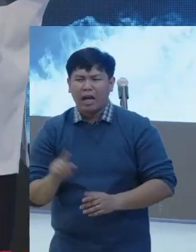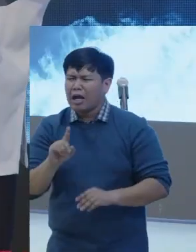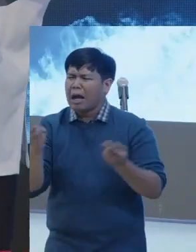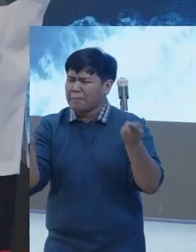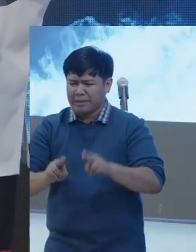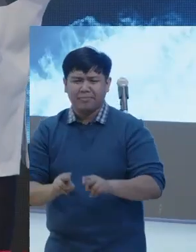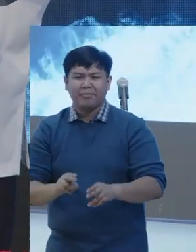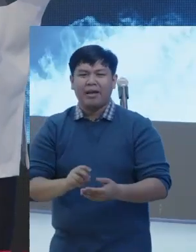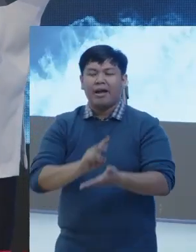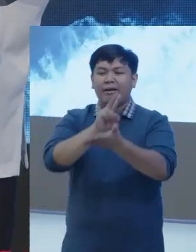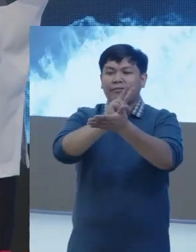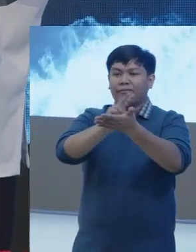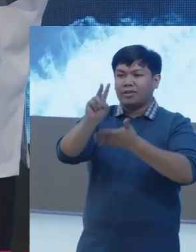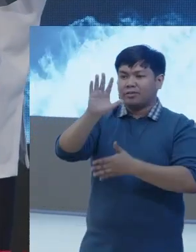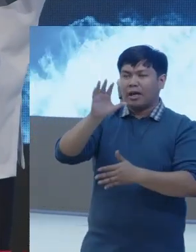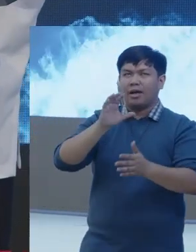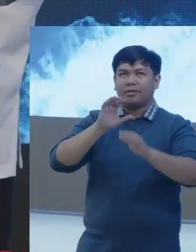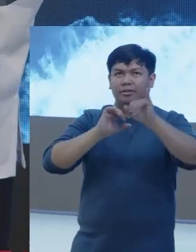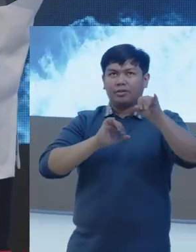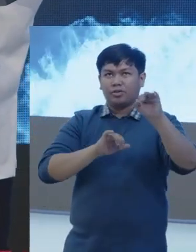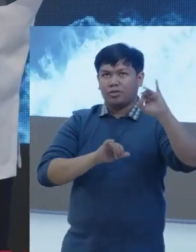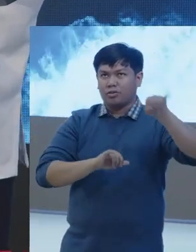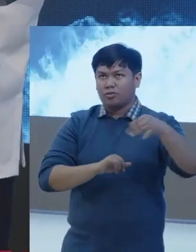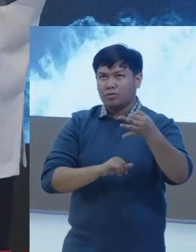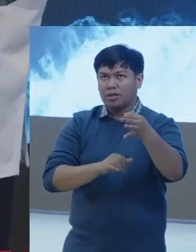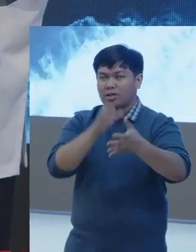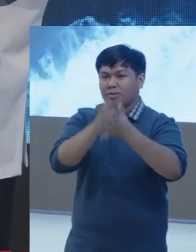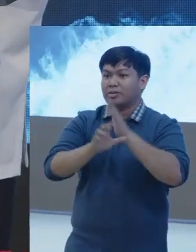verse 5. Alam niyo kung bakit